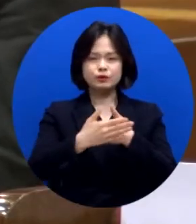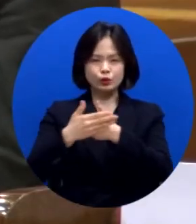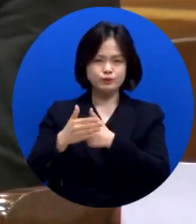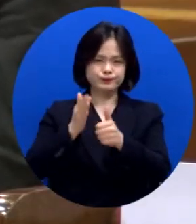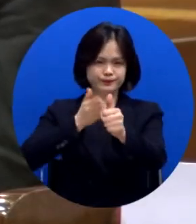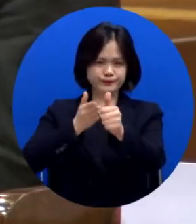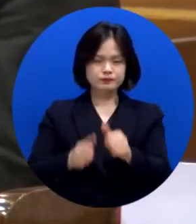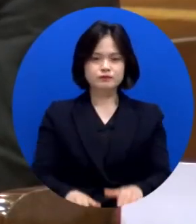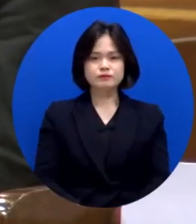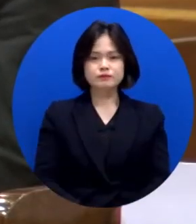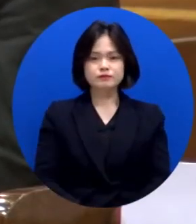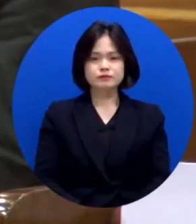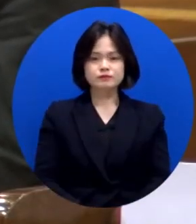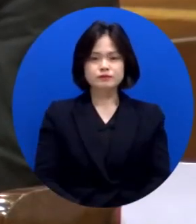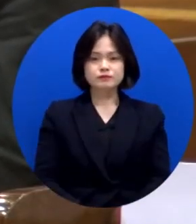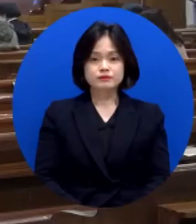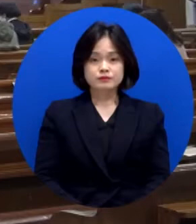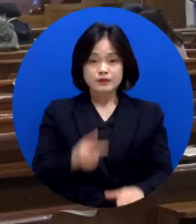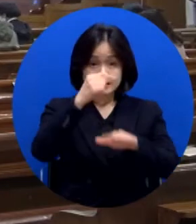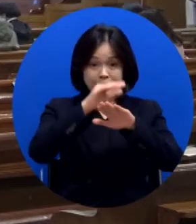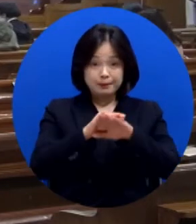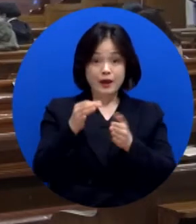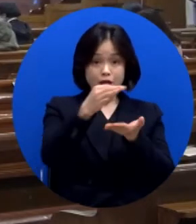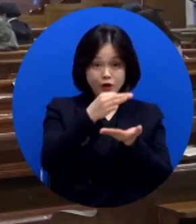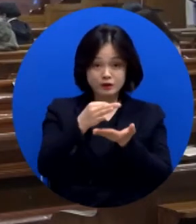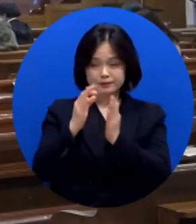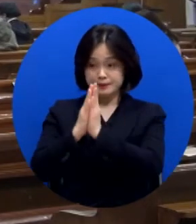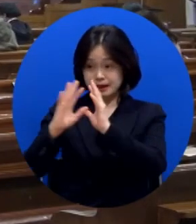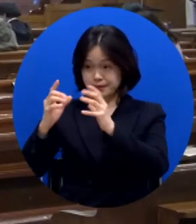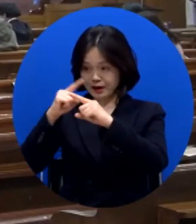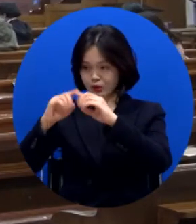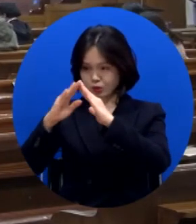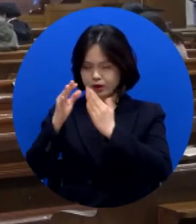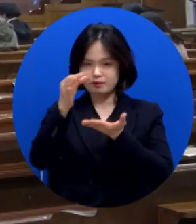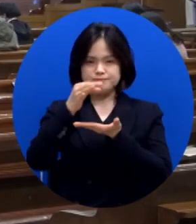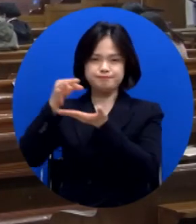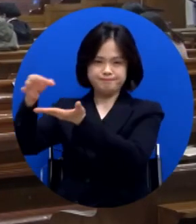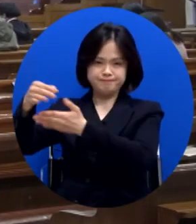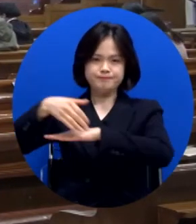감리회는 기도회의 헌금을 미얀마 현지 감리교회에 전달할 예정입니다.